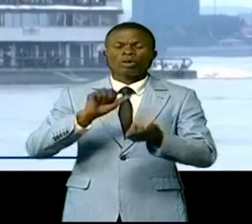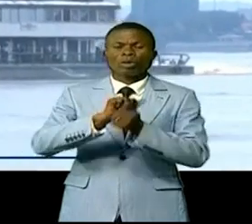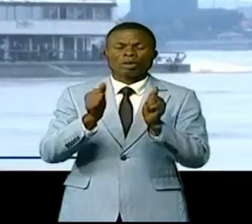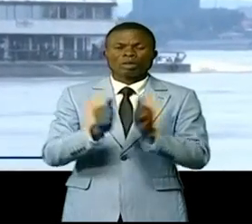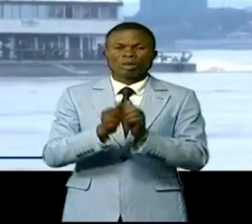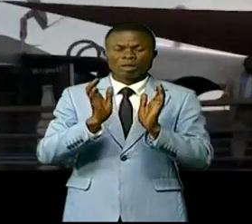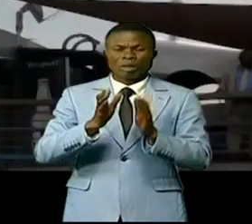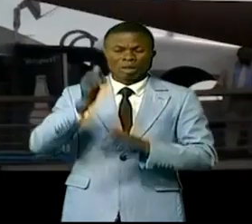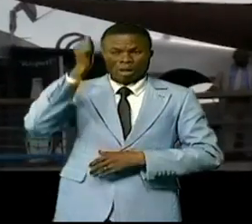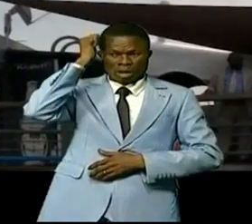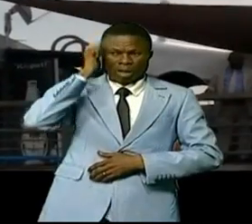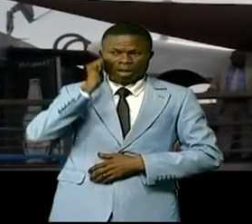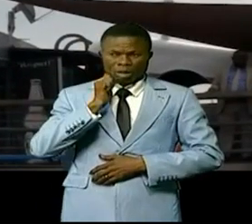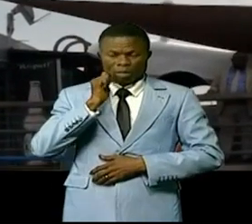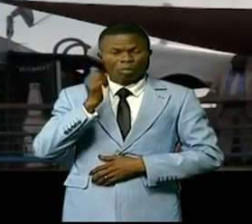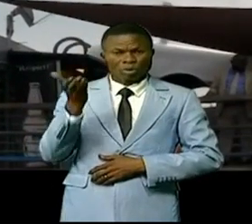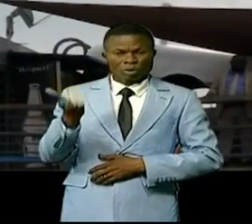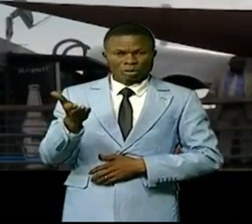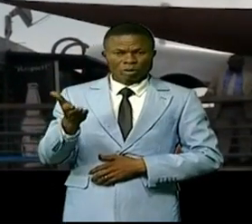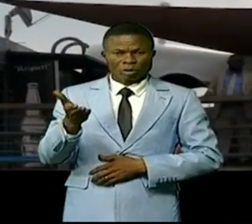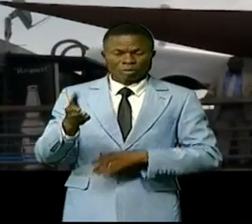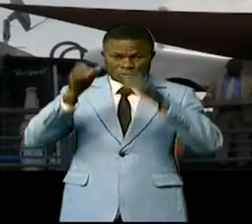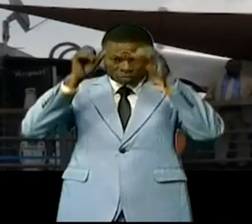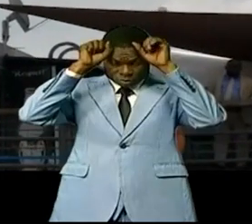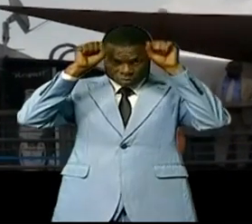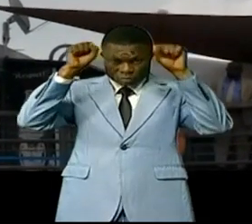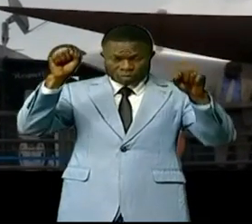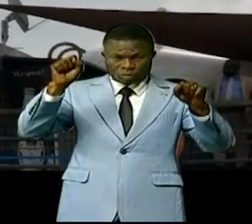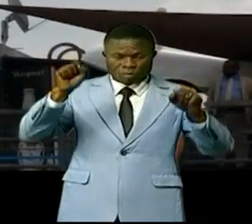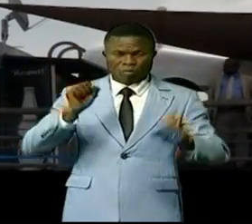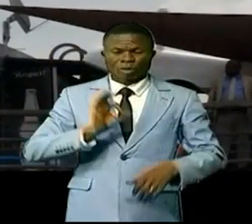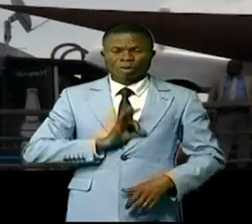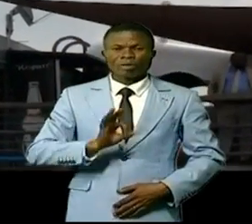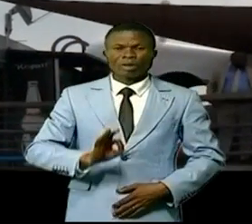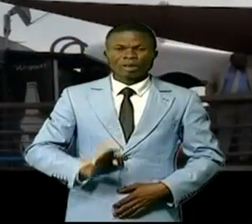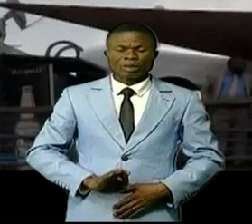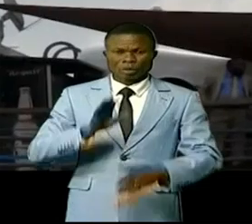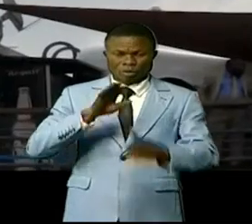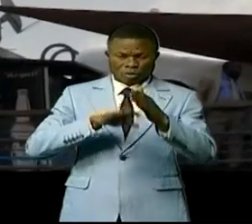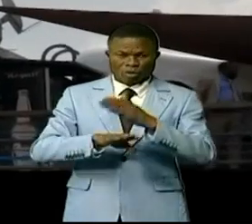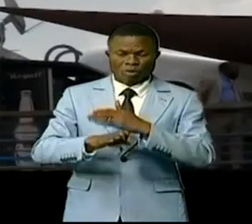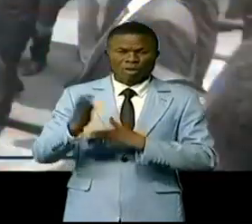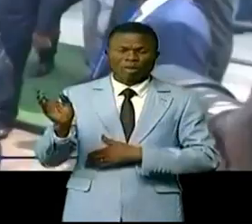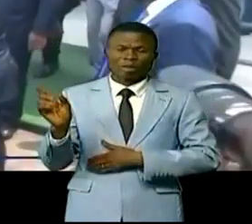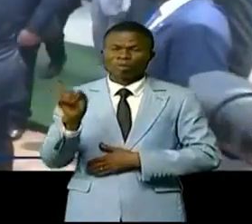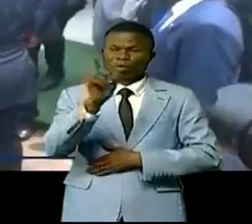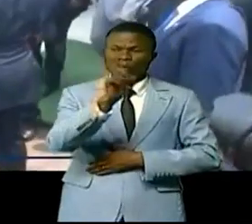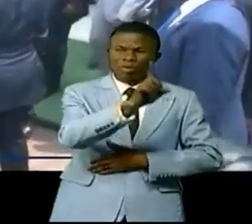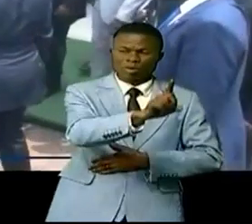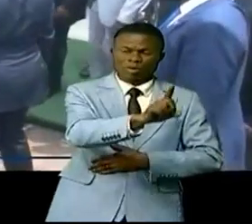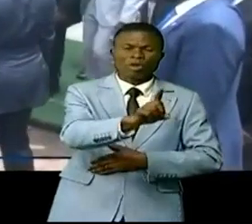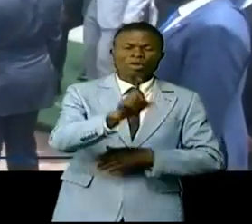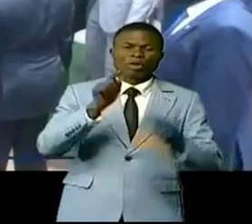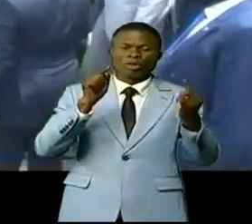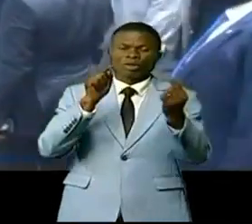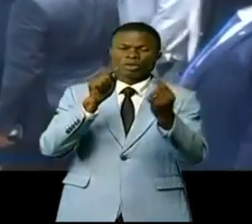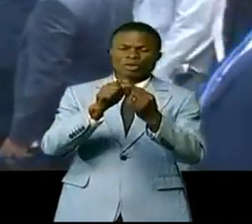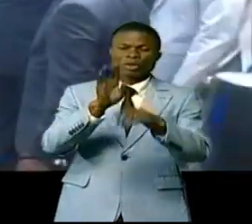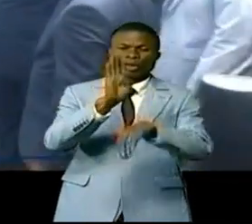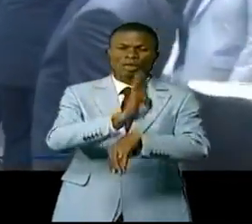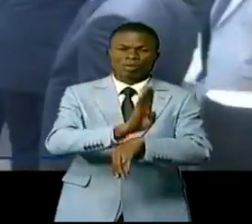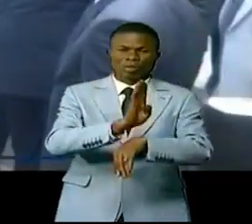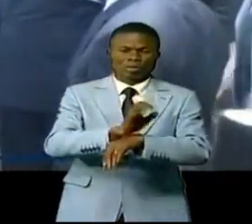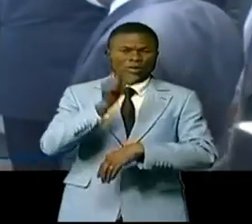le bateau à bord duquel le président de la République Félix-Antoine Tshisekedi Tshilombo a traversé le fleuve Congo ce